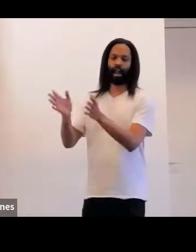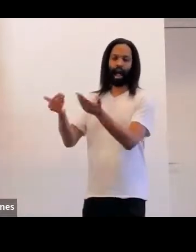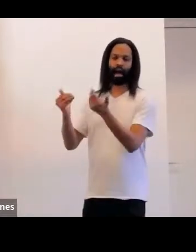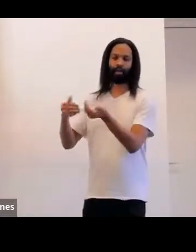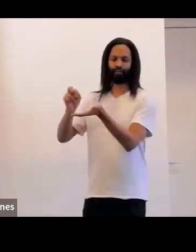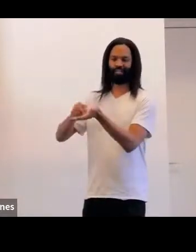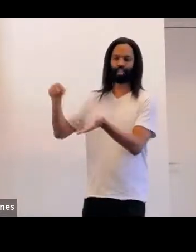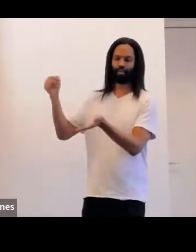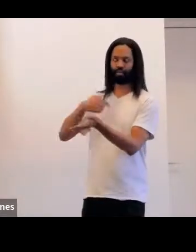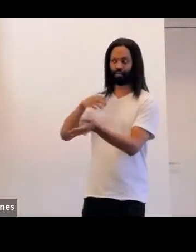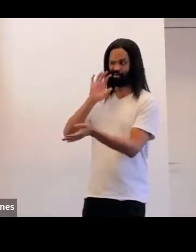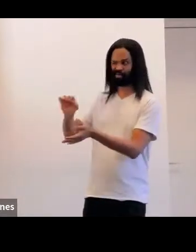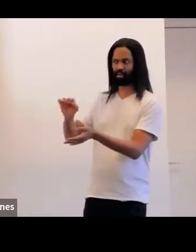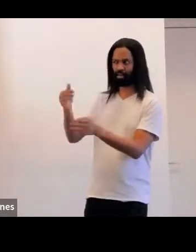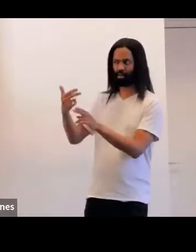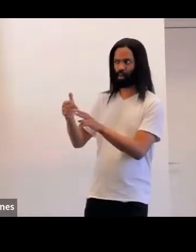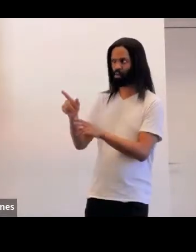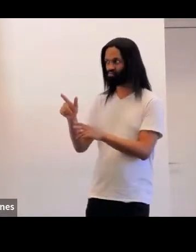non, visiblement.